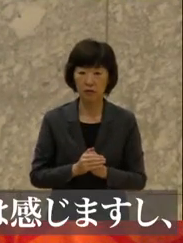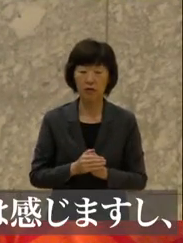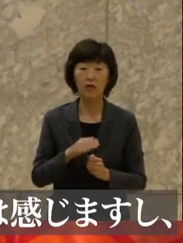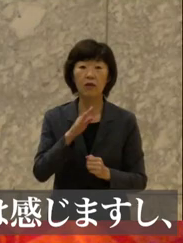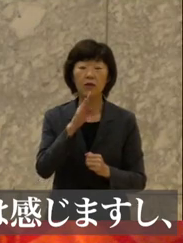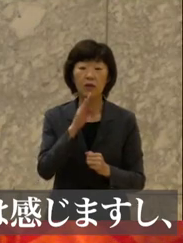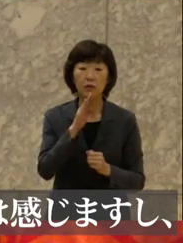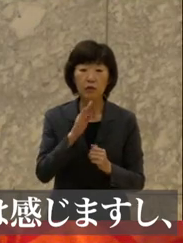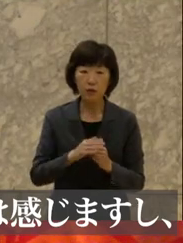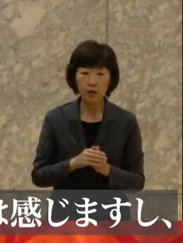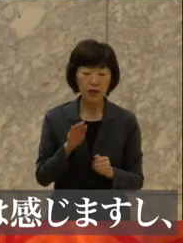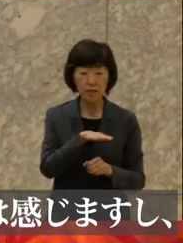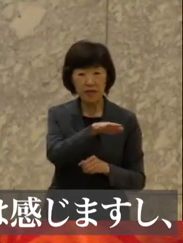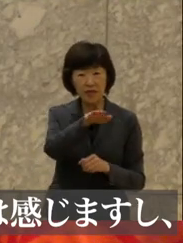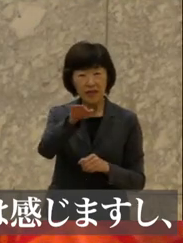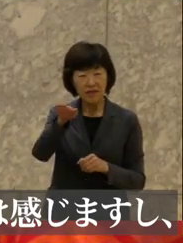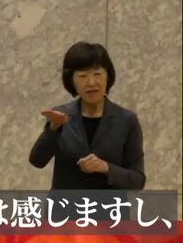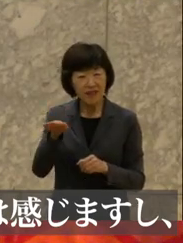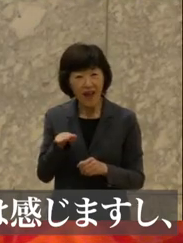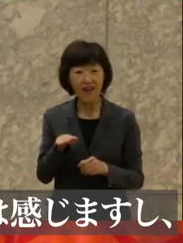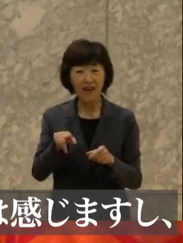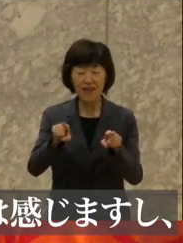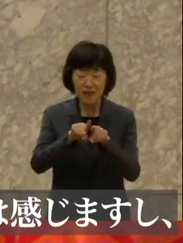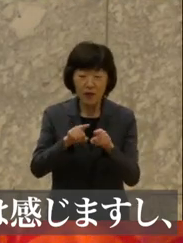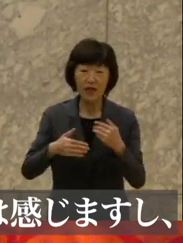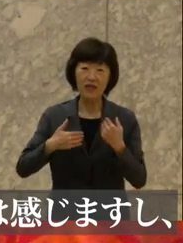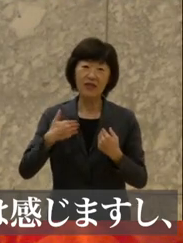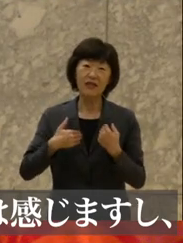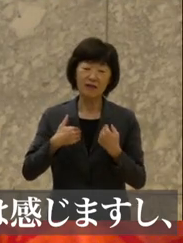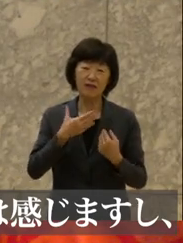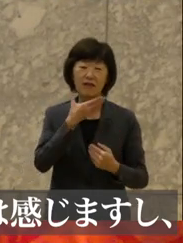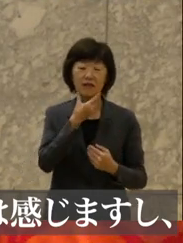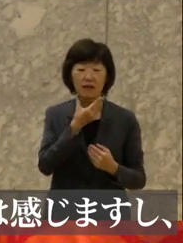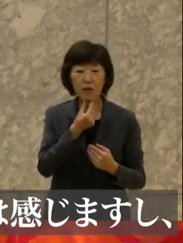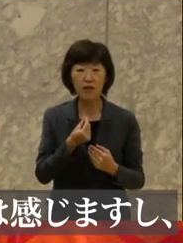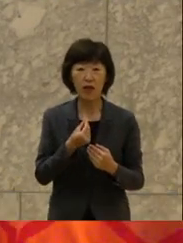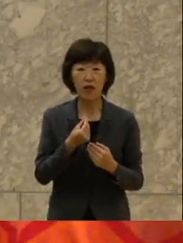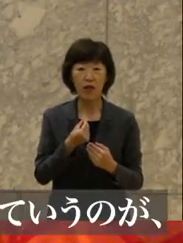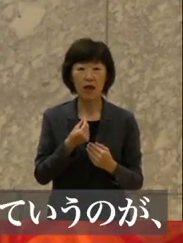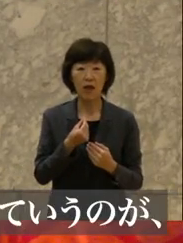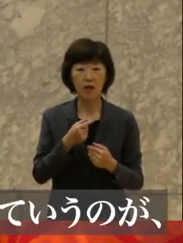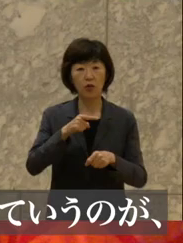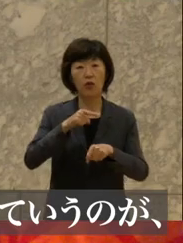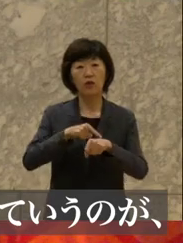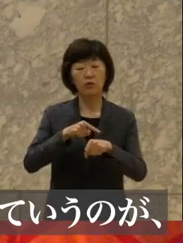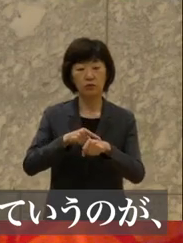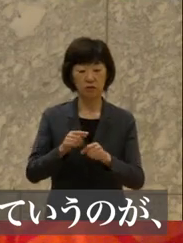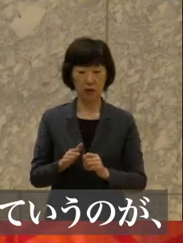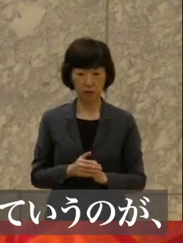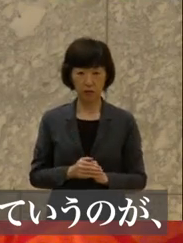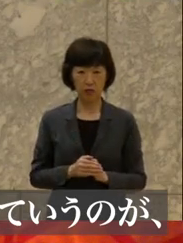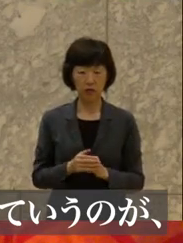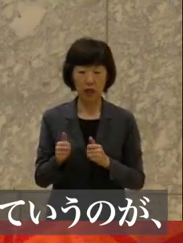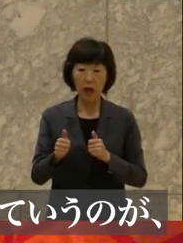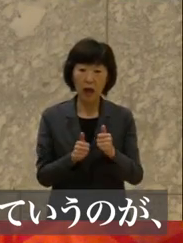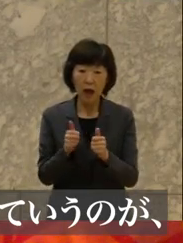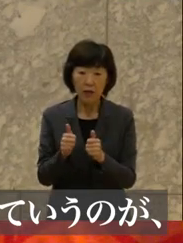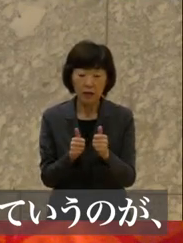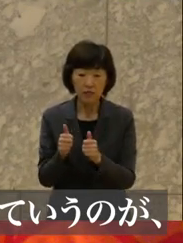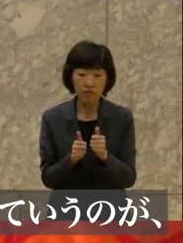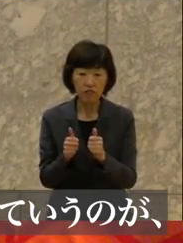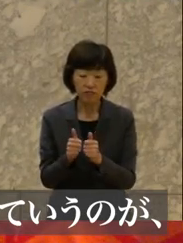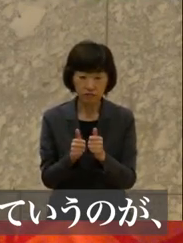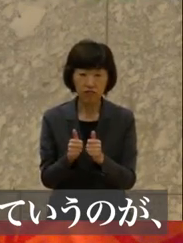なんていうかみんなが幸せになる瞬間っていうのは感じますしで走る競技でもみんなが